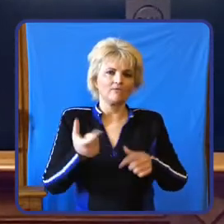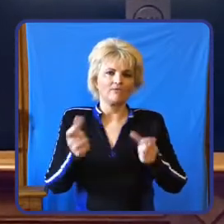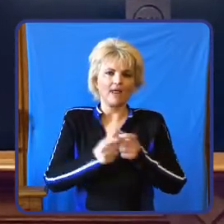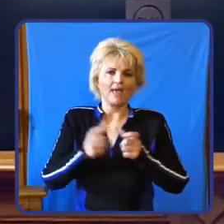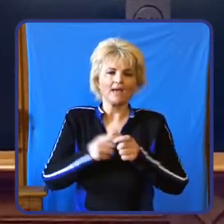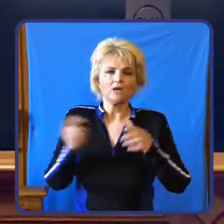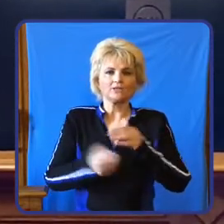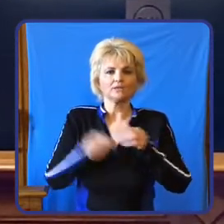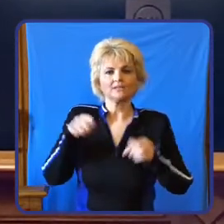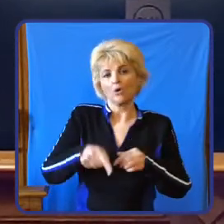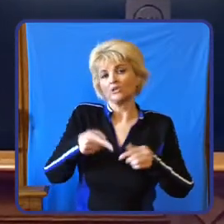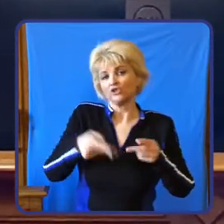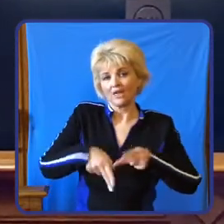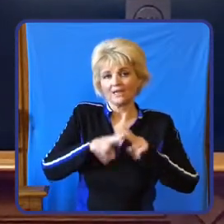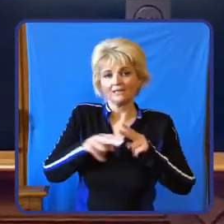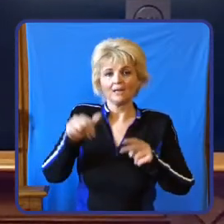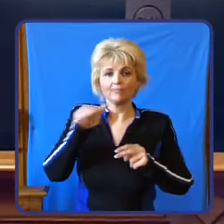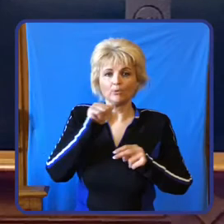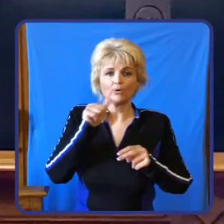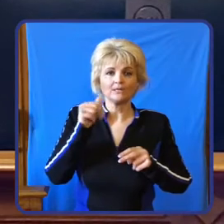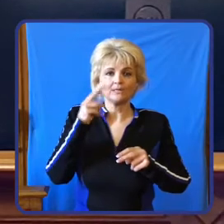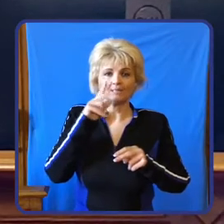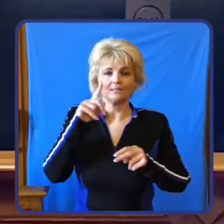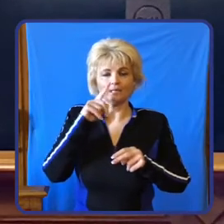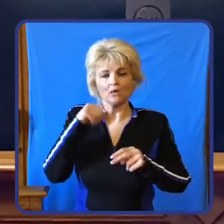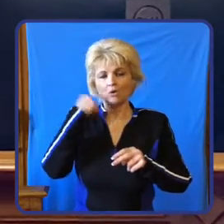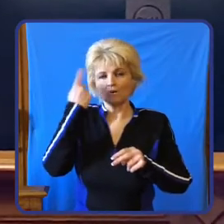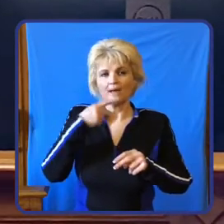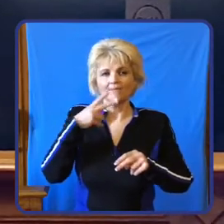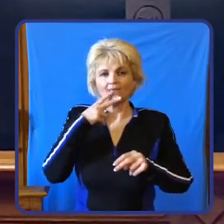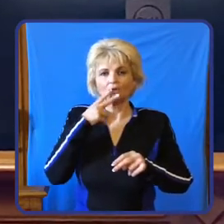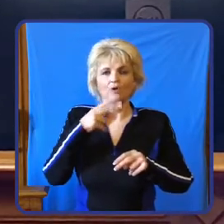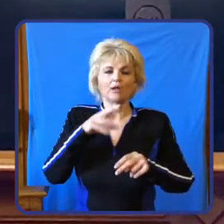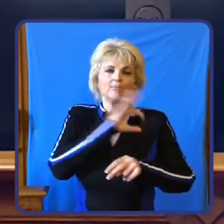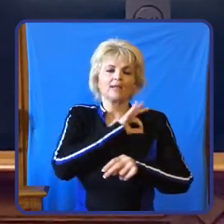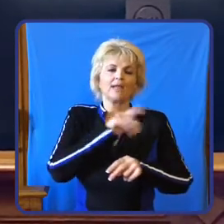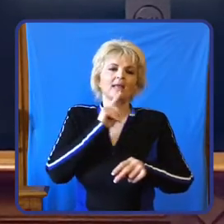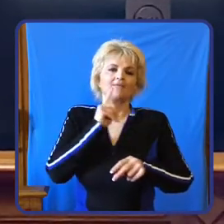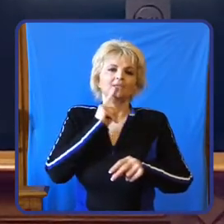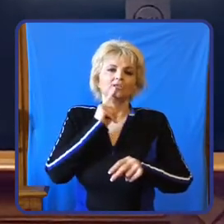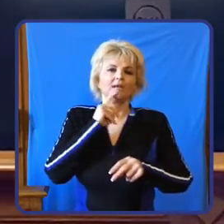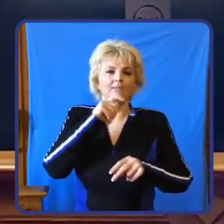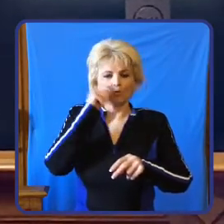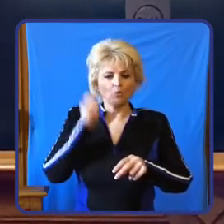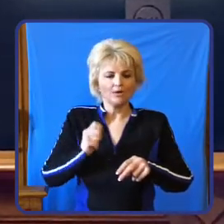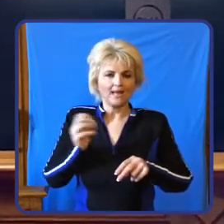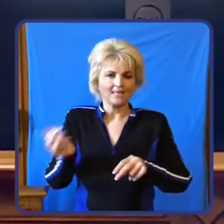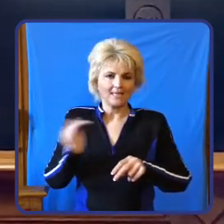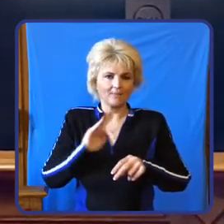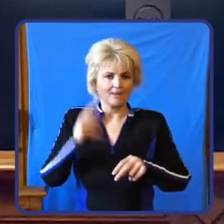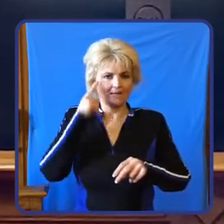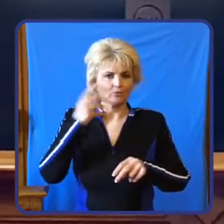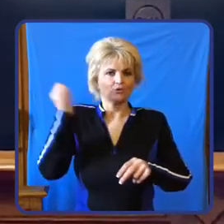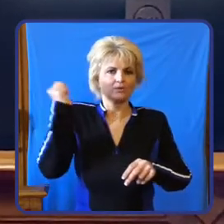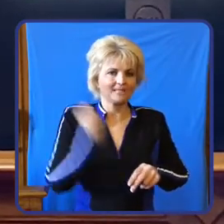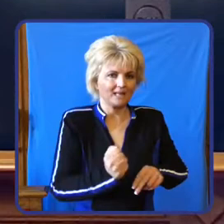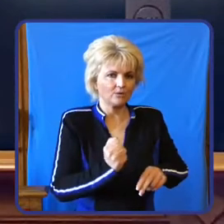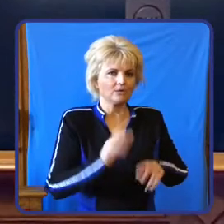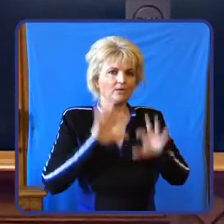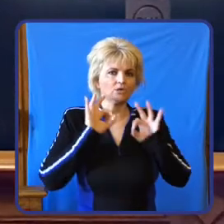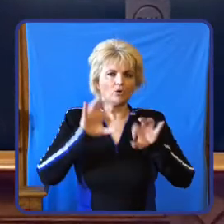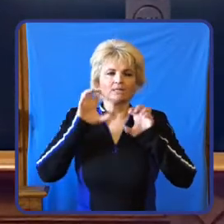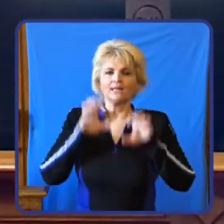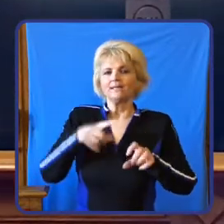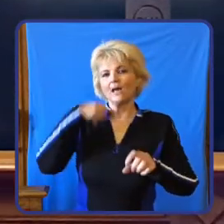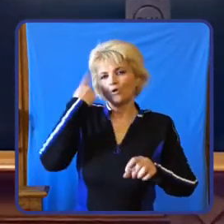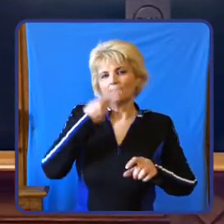azt szolgálják, hogy Putyin, Orbán barátja, kevesebb ukrán kisgyermeket tudjon legyilkolni. Tehát nagyon jól tette Orbán, hogy megszavazta